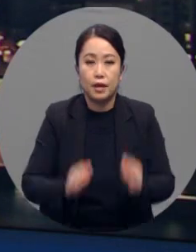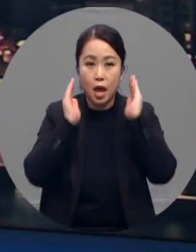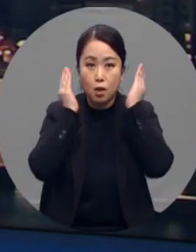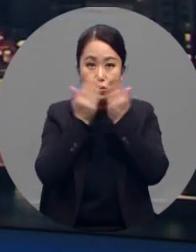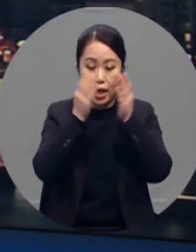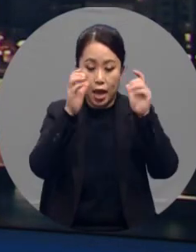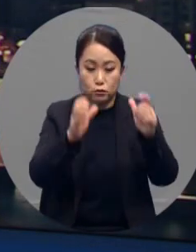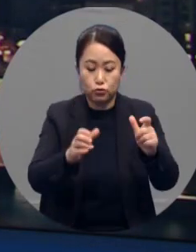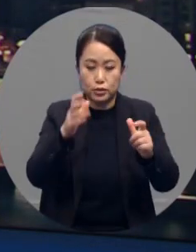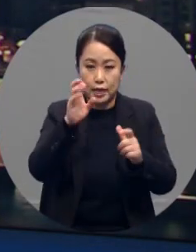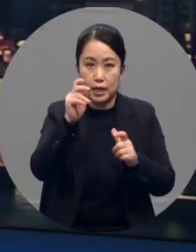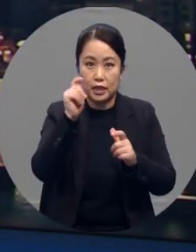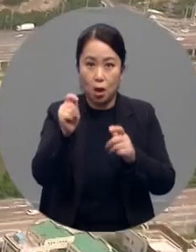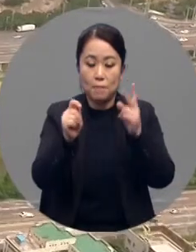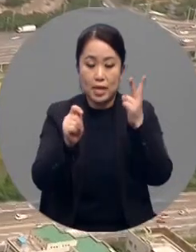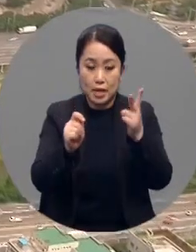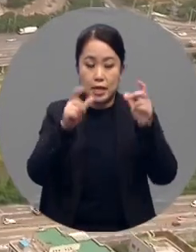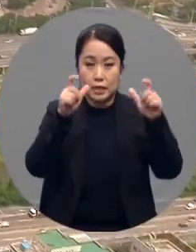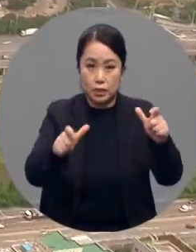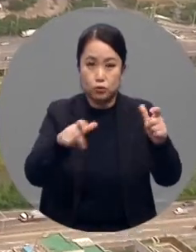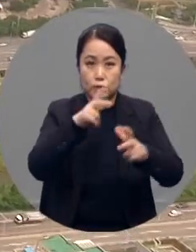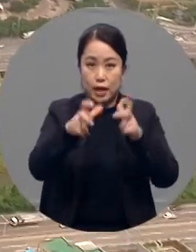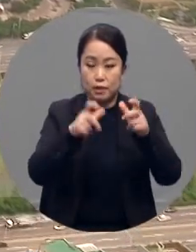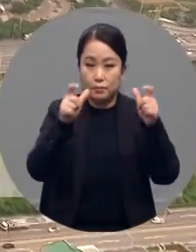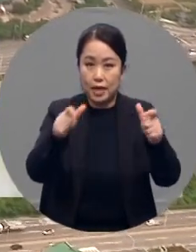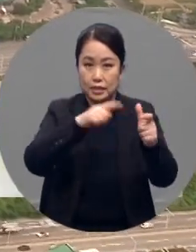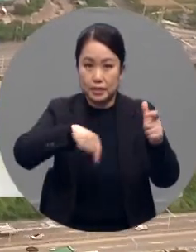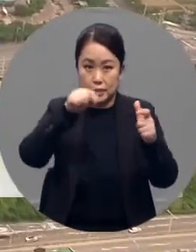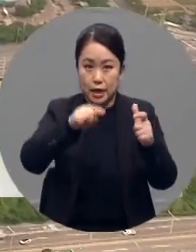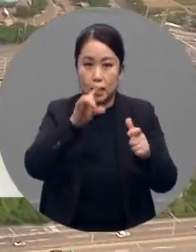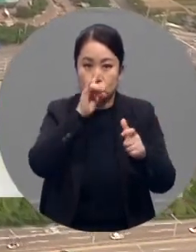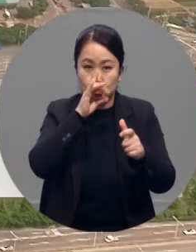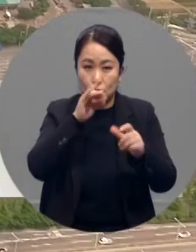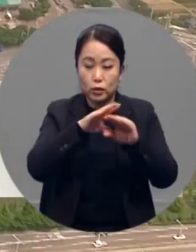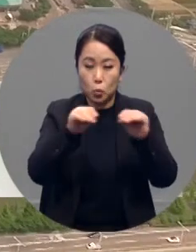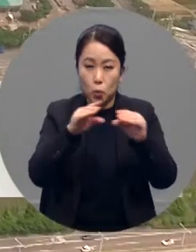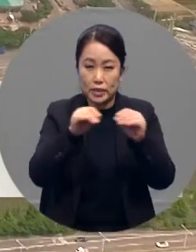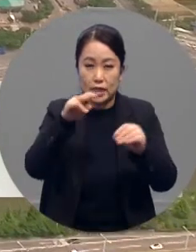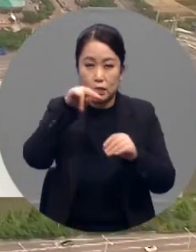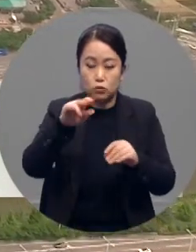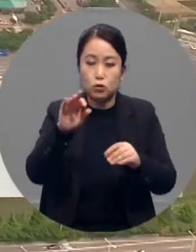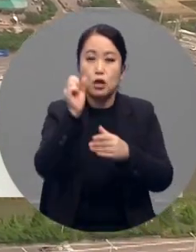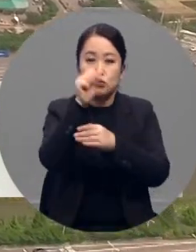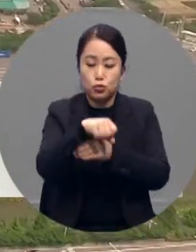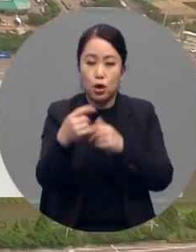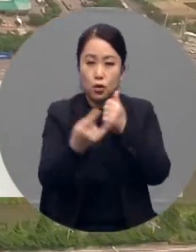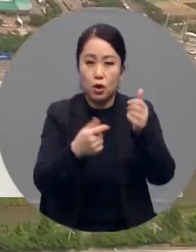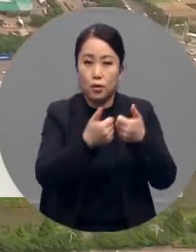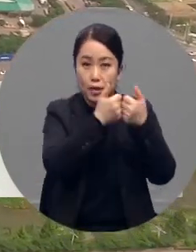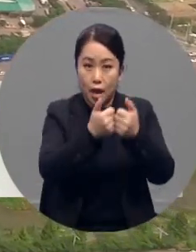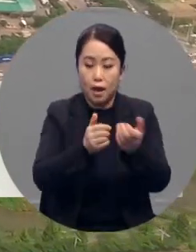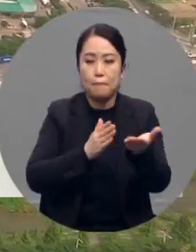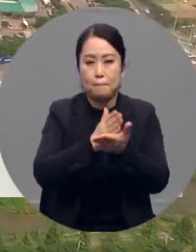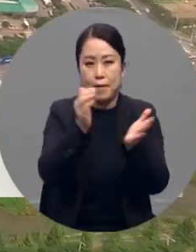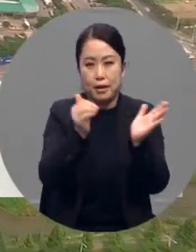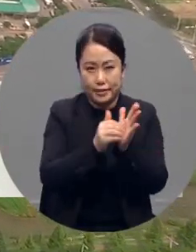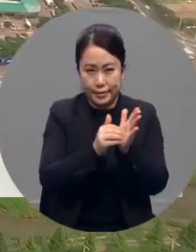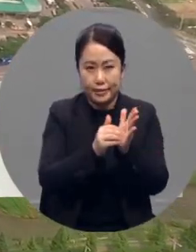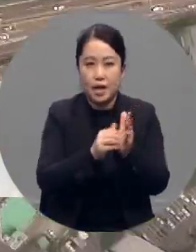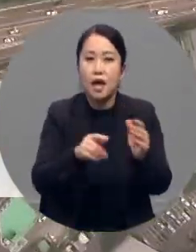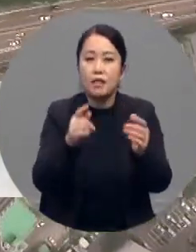해운대구 센터 미지구 산업단지가 중앙토제수용위원회 협의를 마치고 내년에 1단계 착공에 들어갈